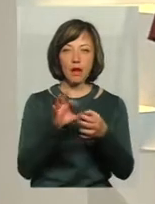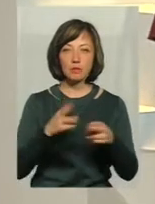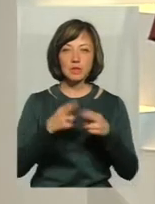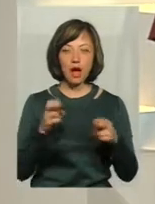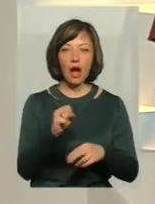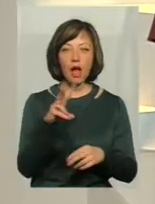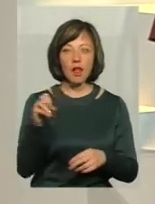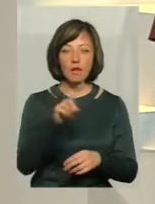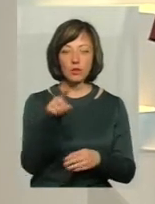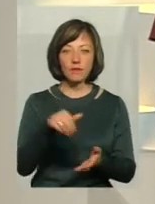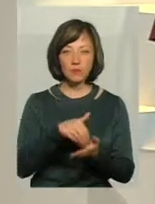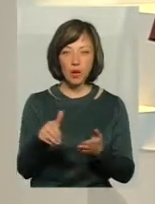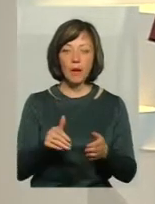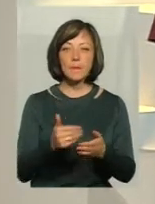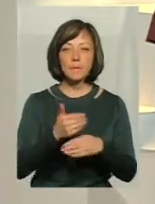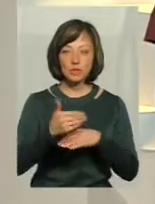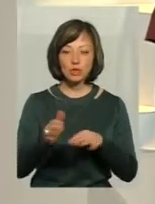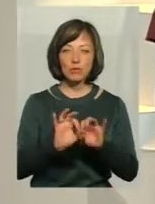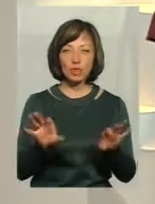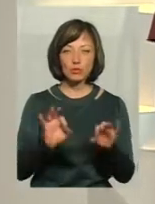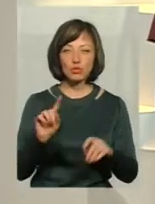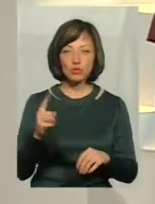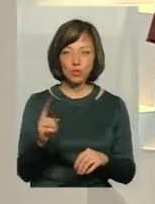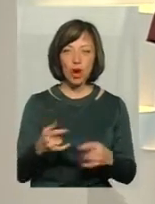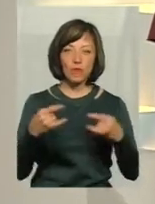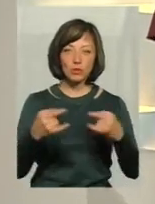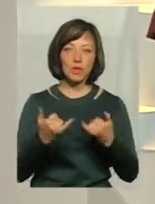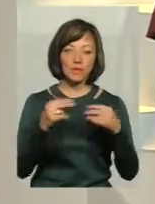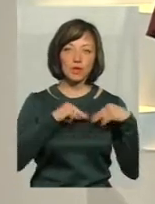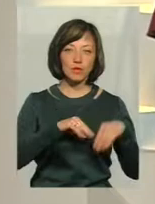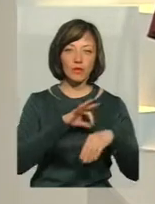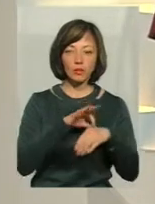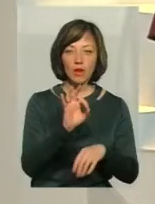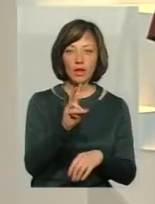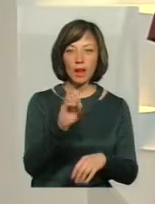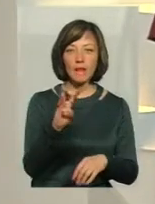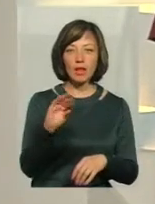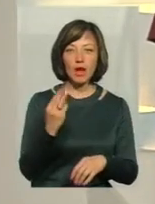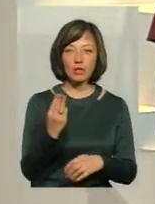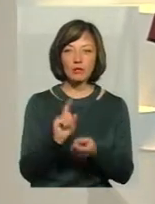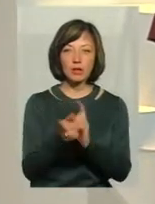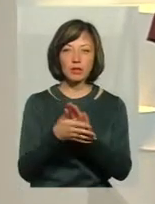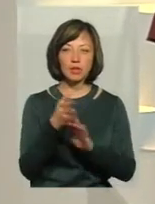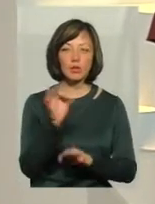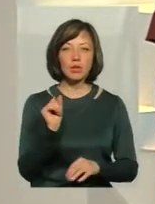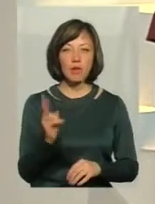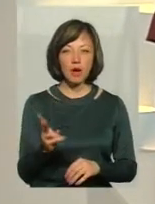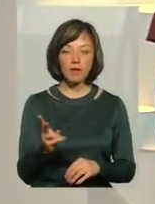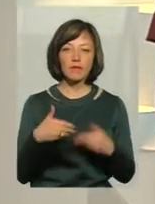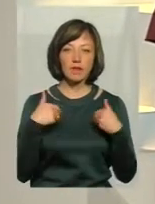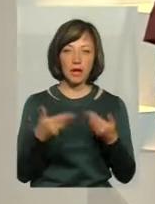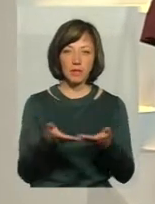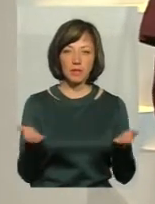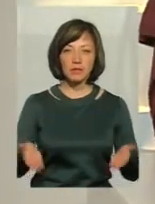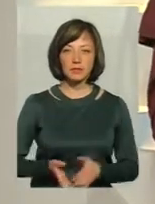проте відмовились. Пізніше я поясню, чому. А в студії для вас працюють ведуча Олена Кеміняш, на мову жестів перекладає Ольга Рибак. Вітаємо